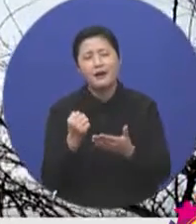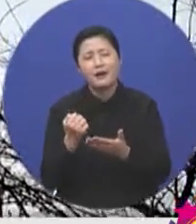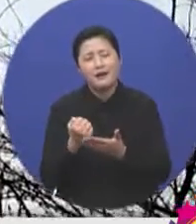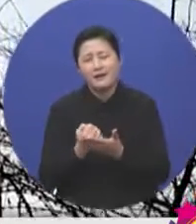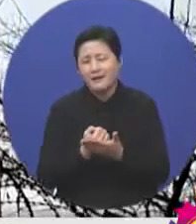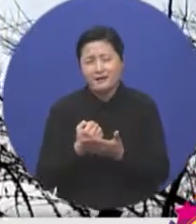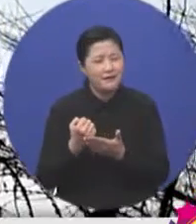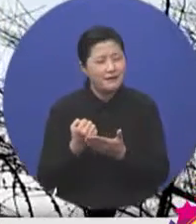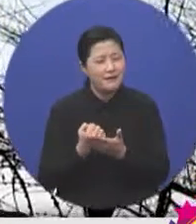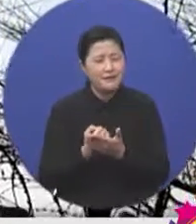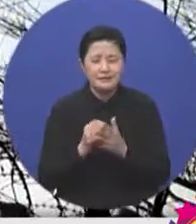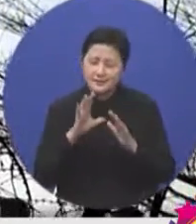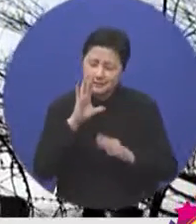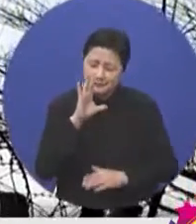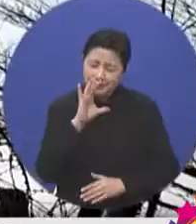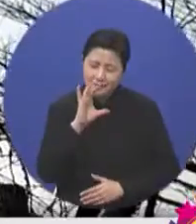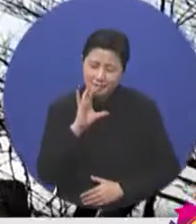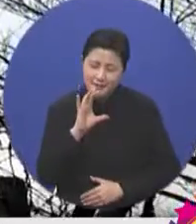애처로워